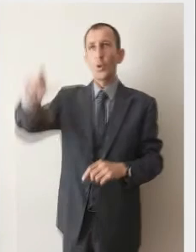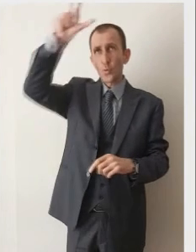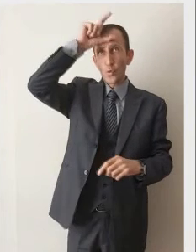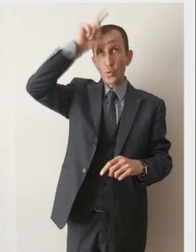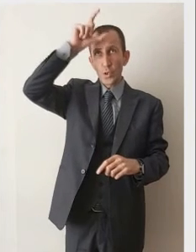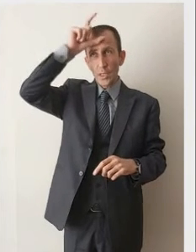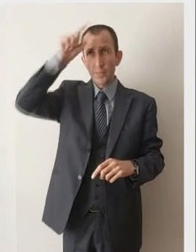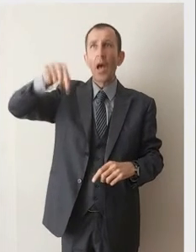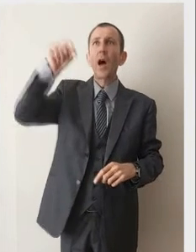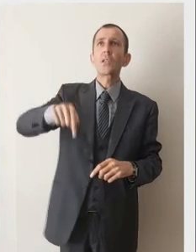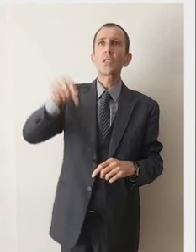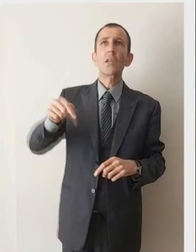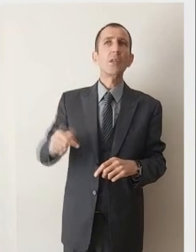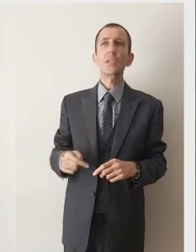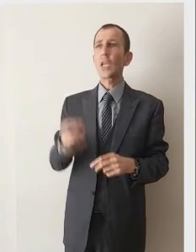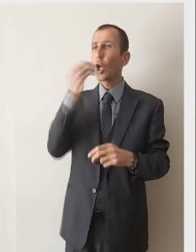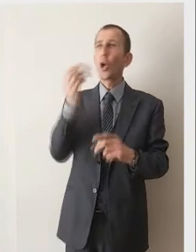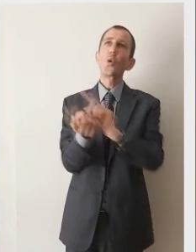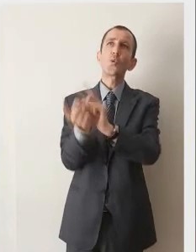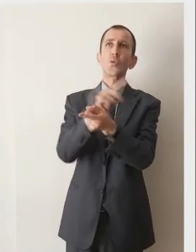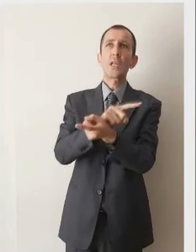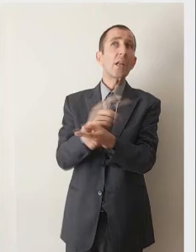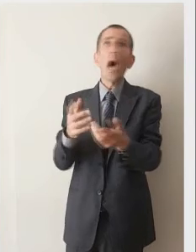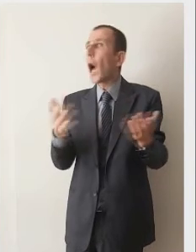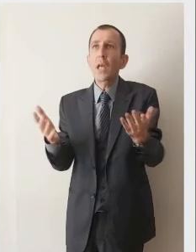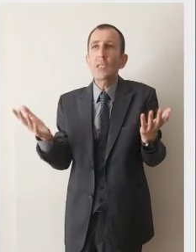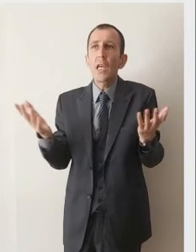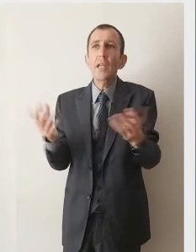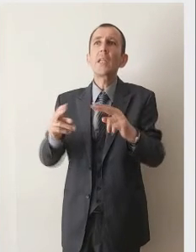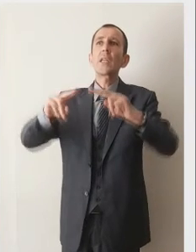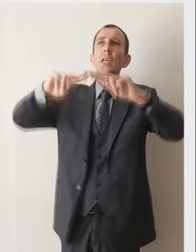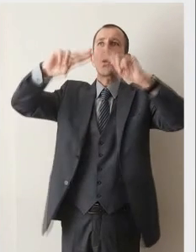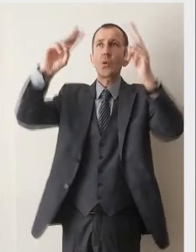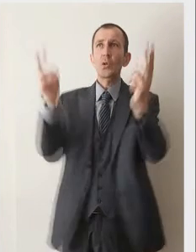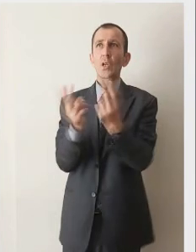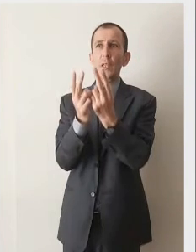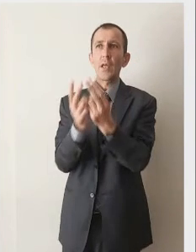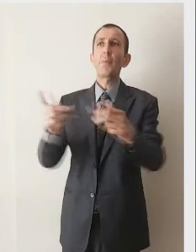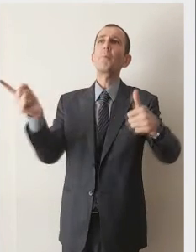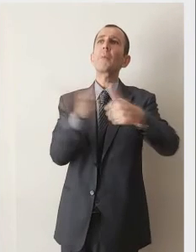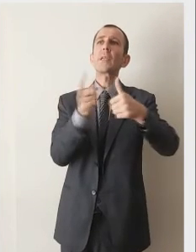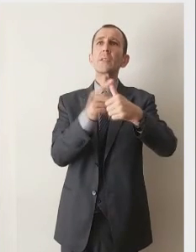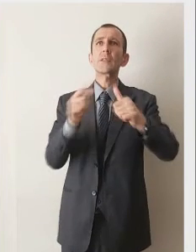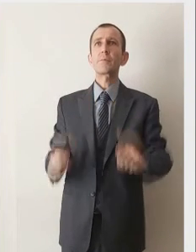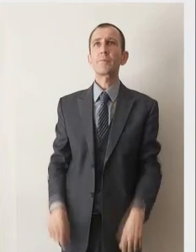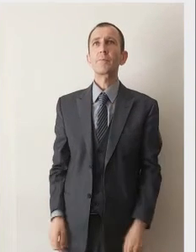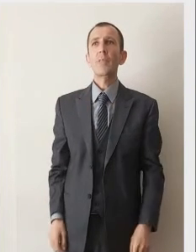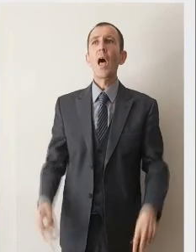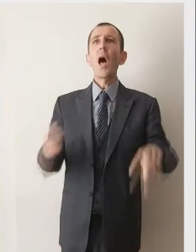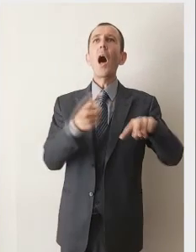Türkiye aşağıdaki ürünlerden hangilerinin üretiminde dünyada birinci sırada yer almaktadır? Ülkemizin